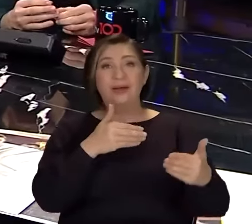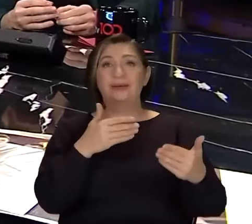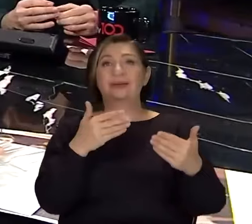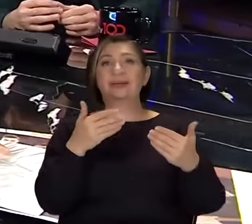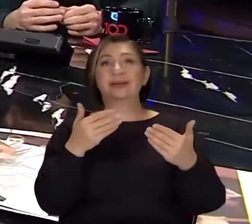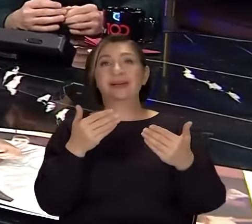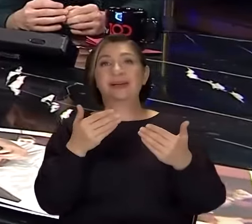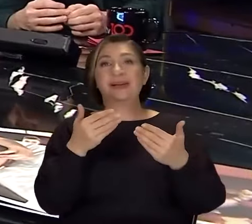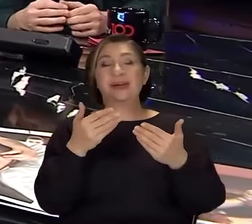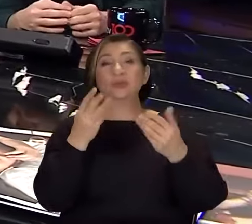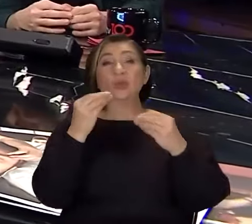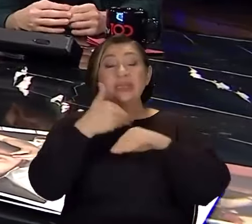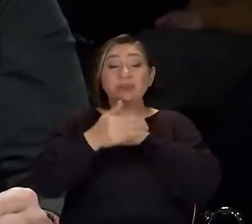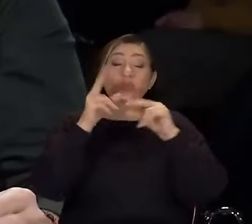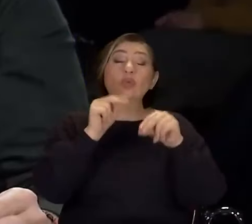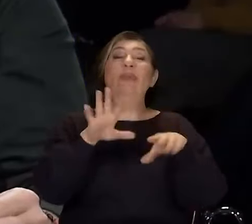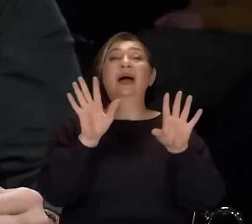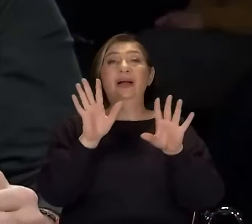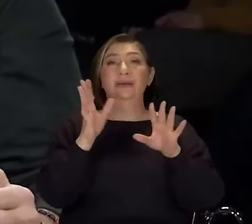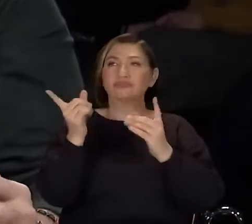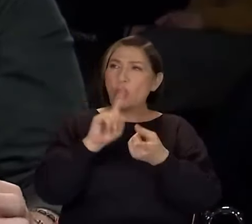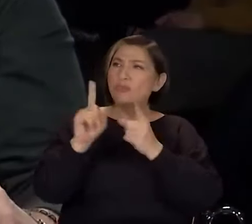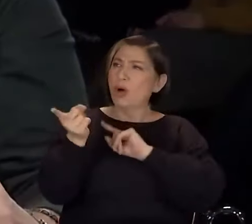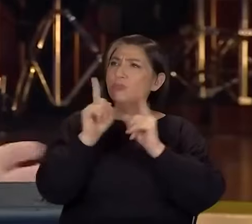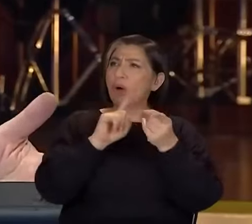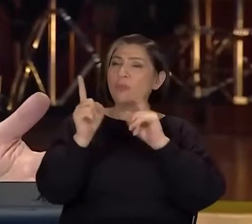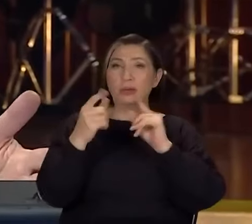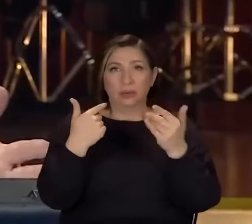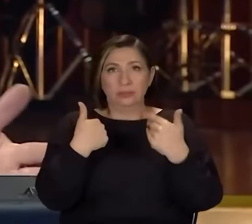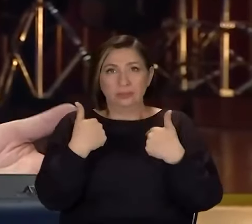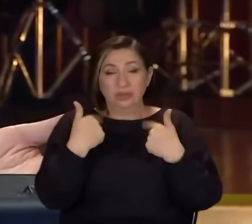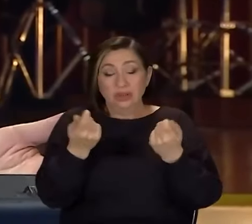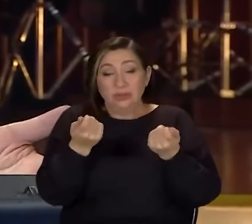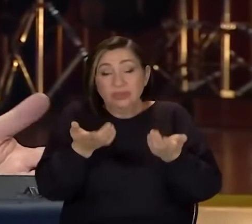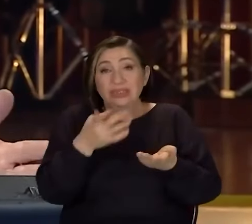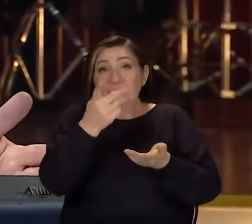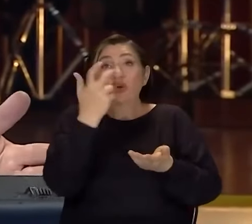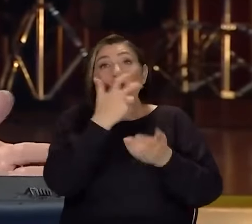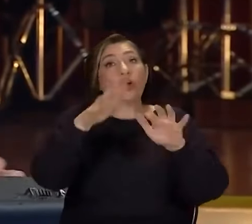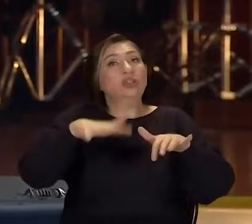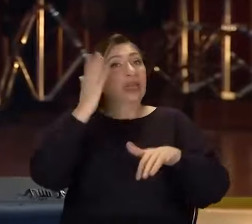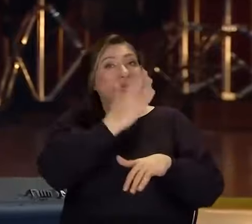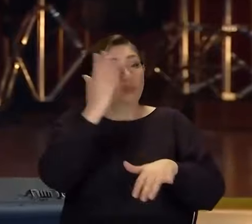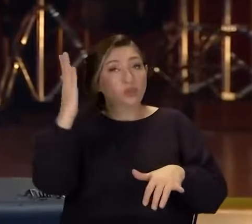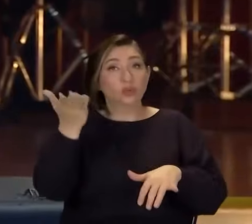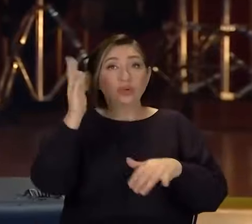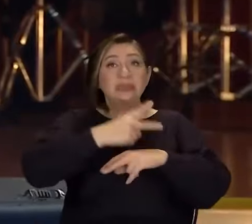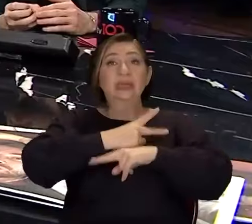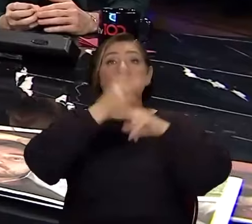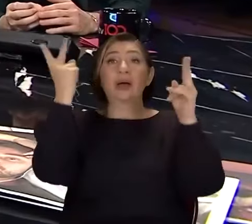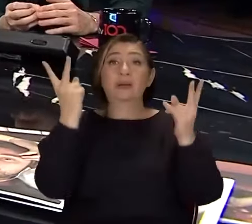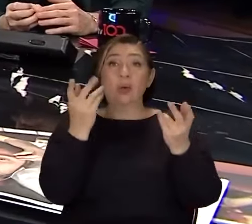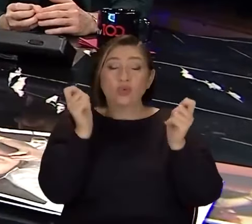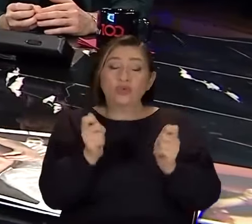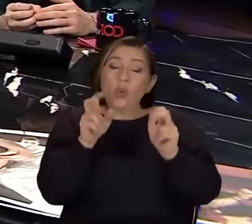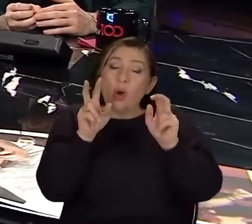dur, ondan sonra çok geç uyuma falan filan bilmem ne. Ama işte bizim işimiz sen de konser veriyorsun filan değil mi? Sonra sabaha kadar